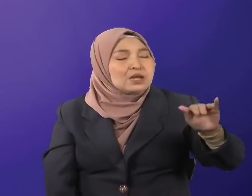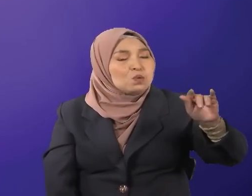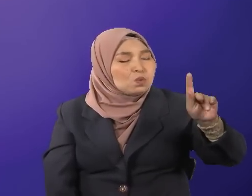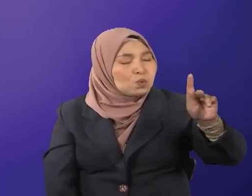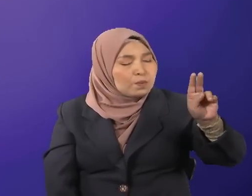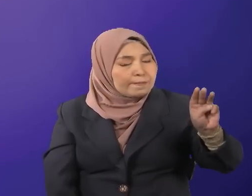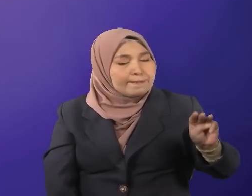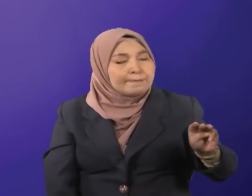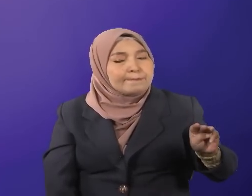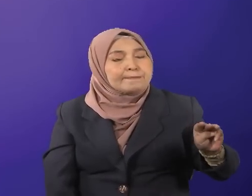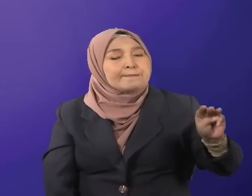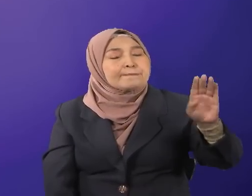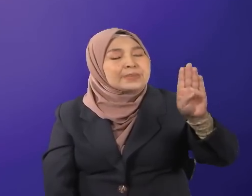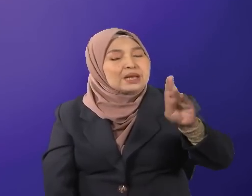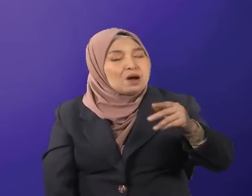أَأُنَبِّئُكُمْ